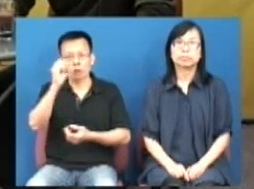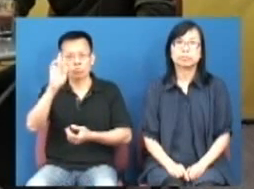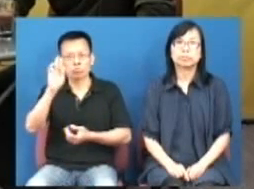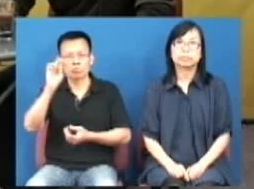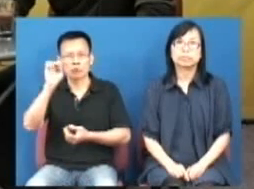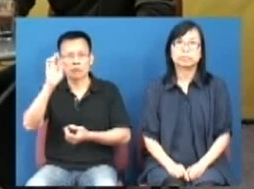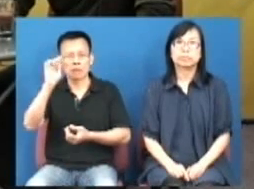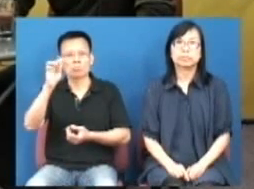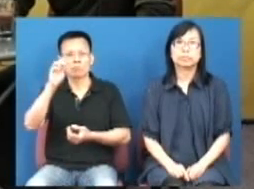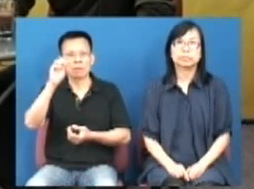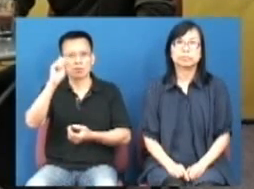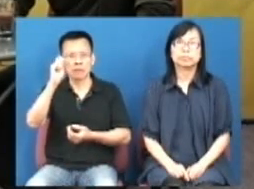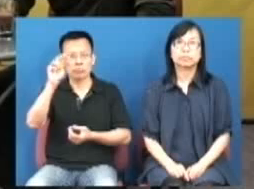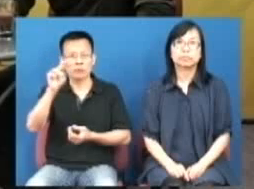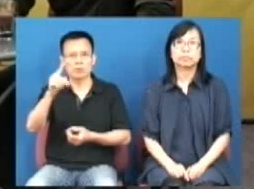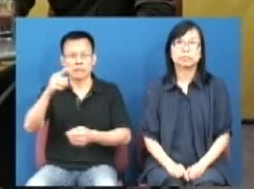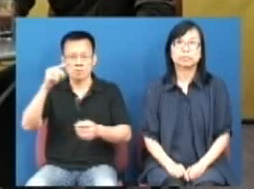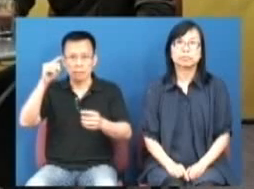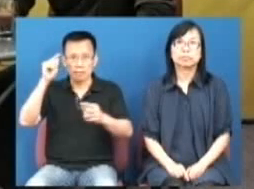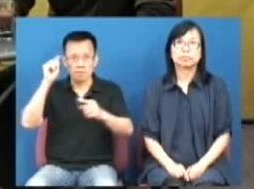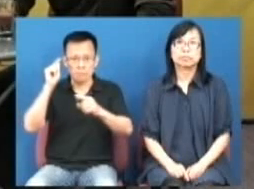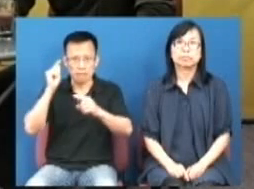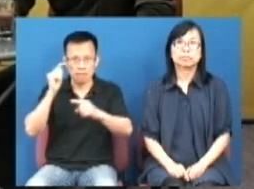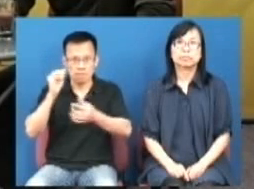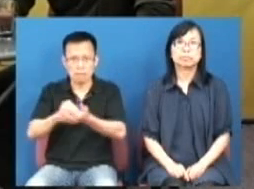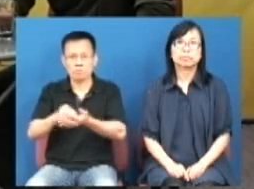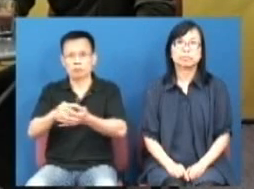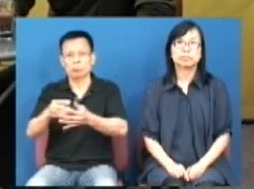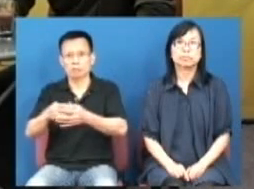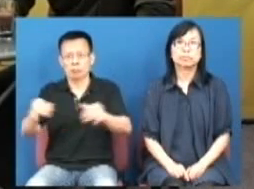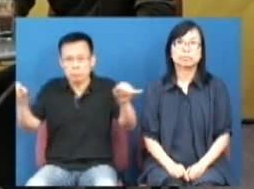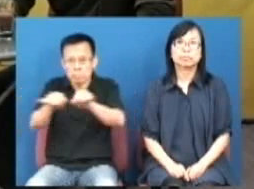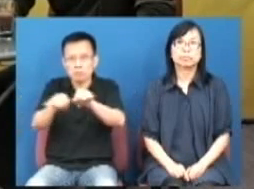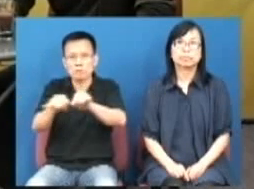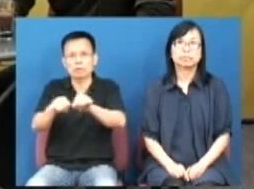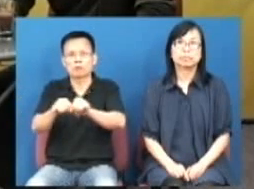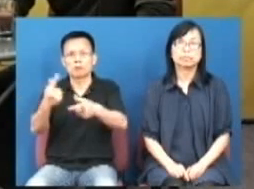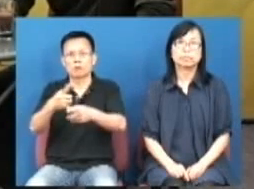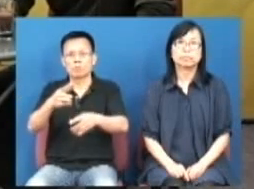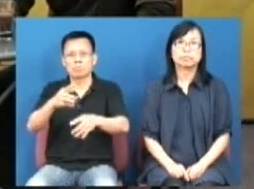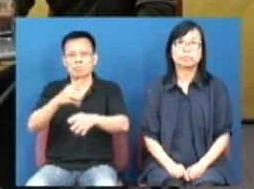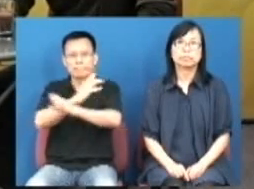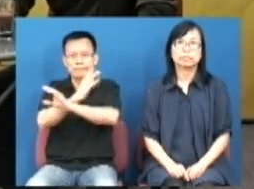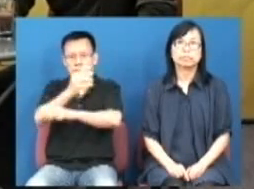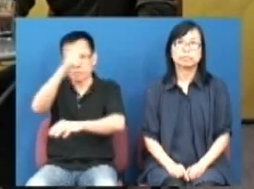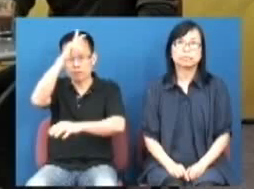佢死到底，一定唔可以咧，係接受呢啲咁樣嘅法例去壓迫我哋嘅言論空間嘅。